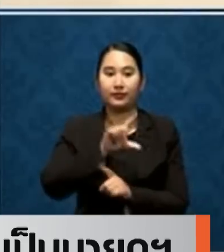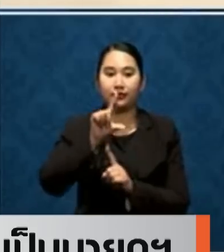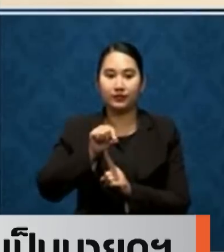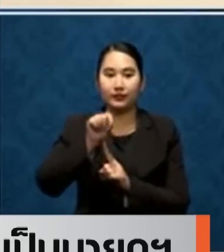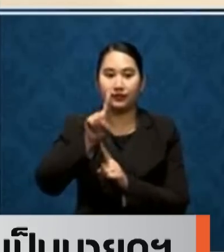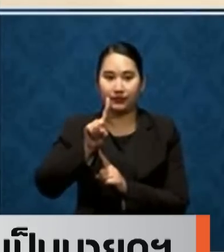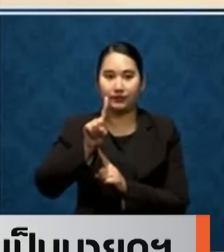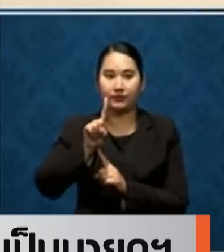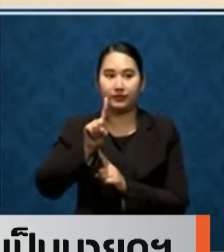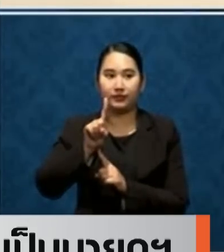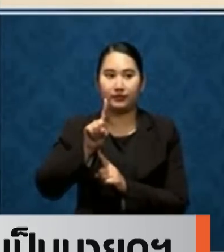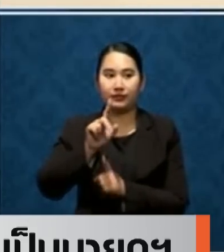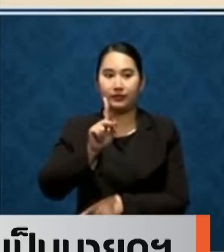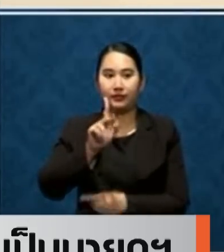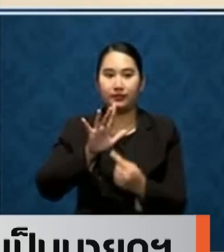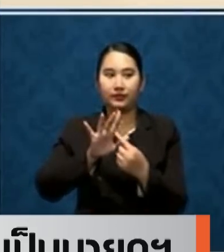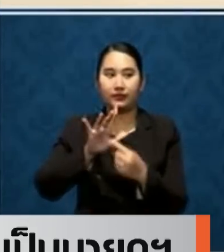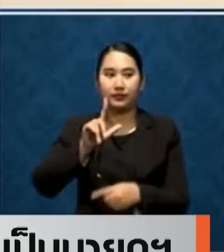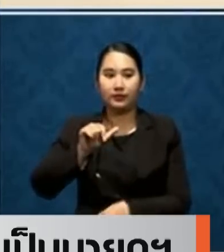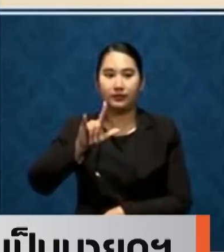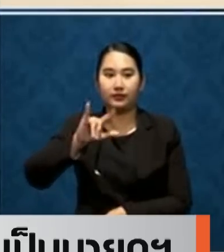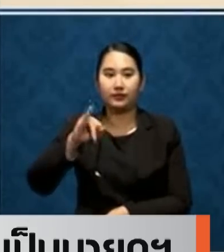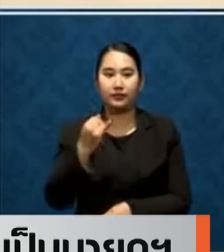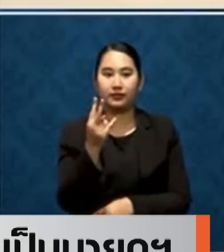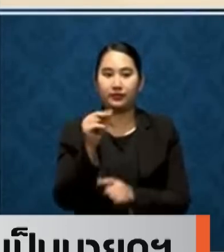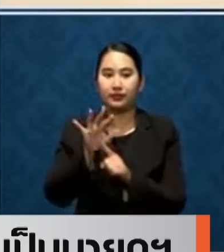21นายการตั้งปอง